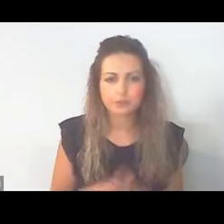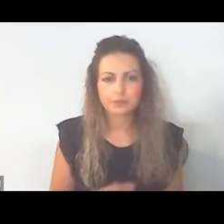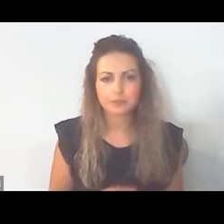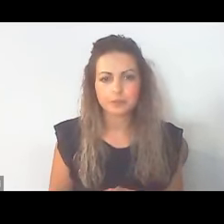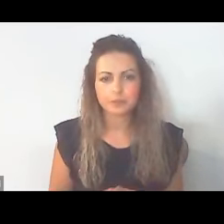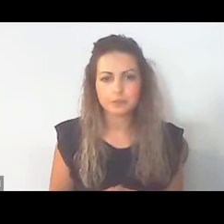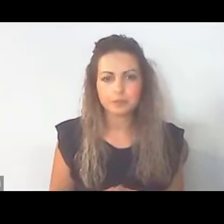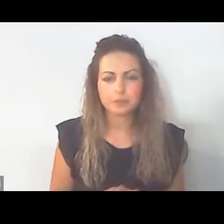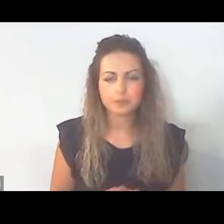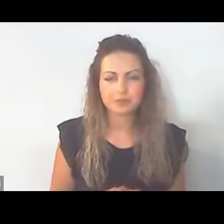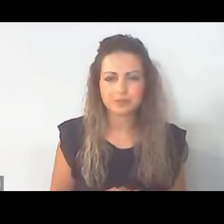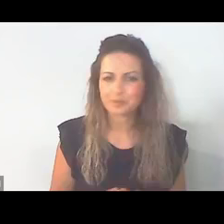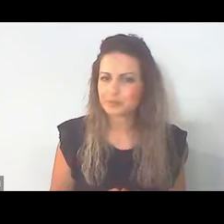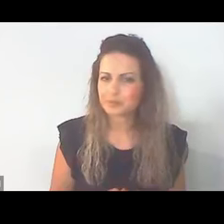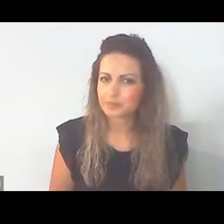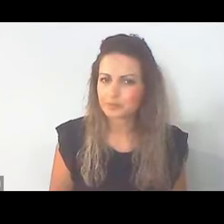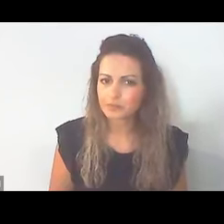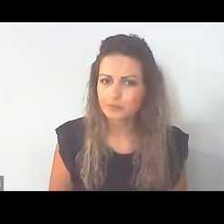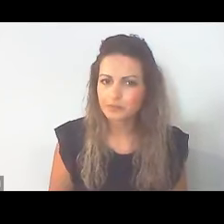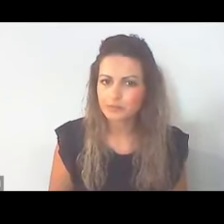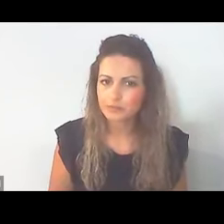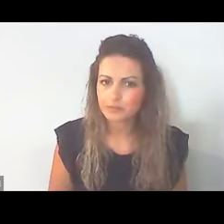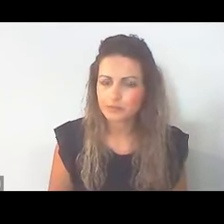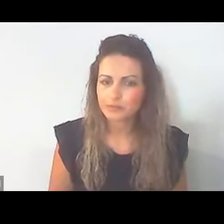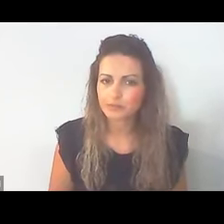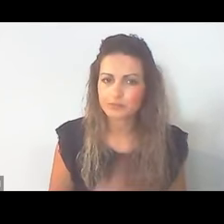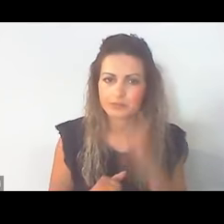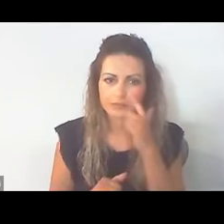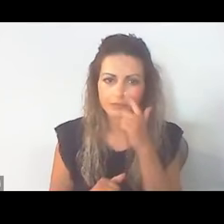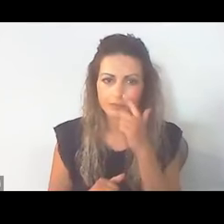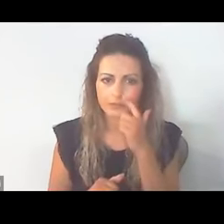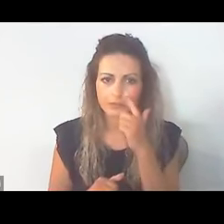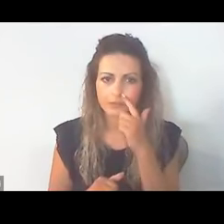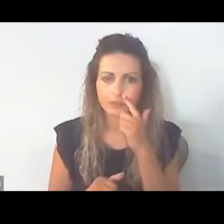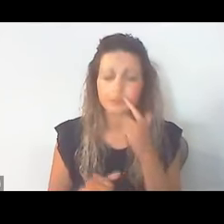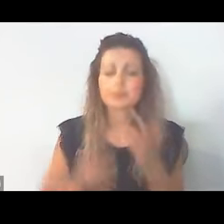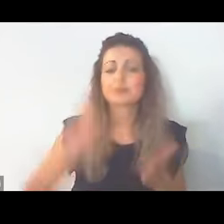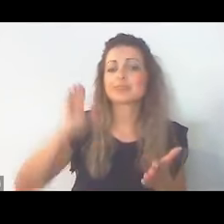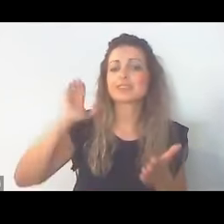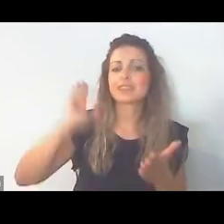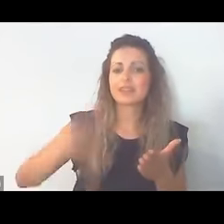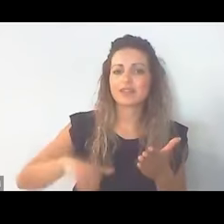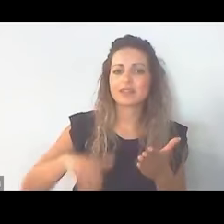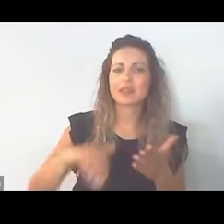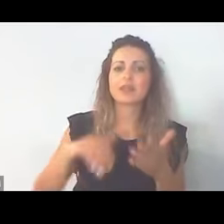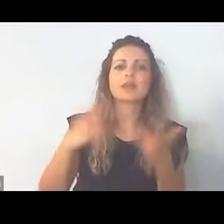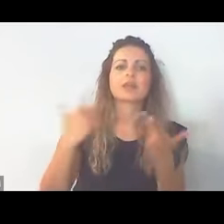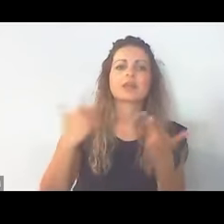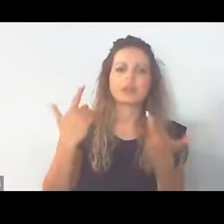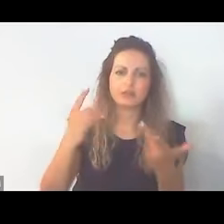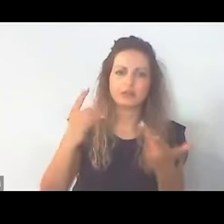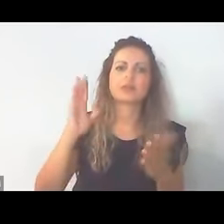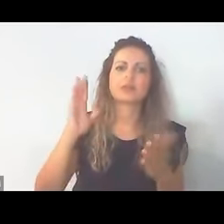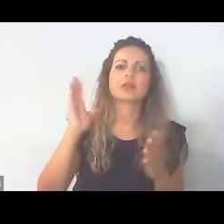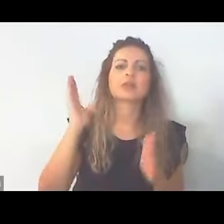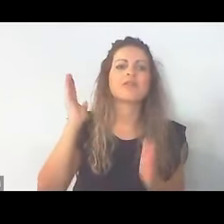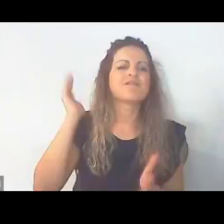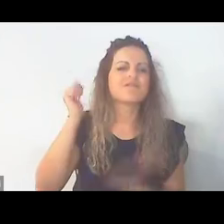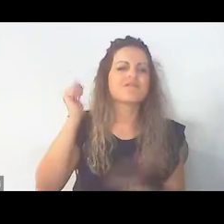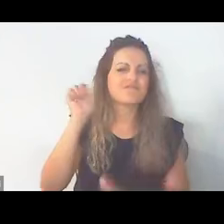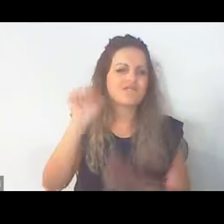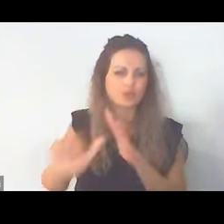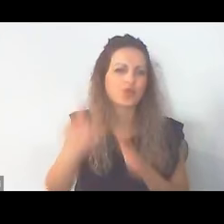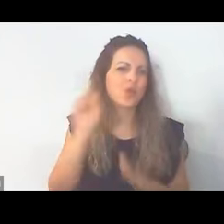που έγινε στην Ελλάδα τα τελευταία χρόνια, μια δίκη με μεγάλη δημοσιότητα, η δίκη της Ελένη, των βιαστών της Ελένης στο Παλούδι. Και